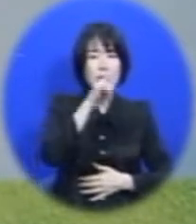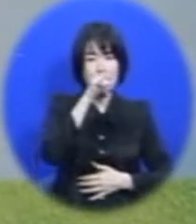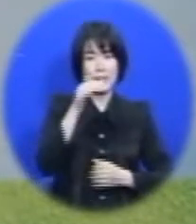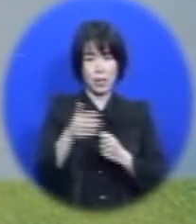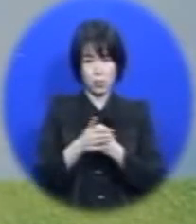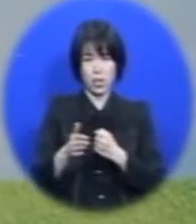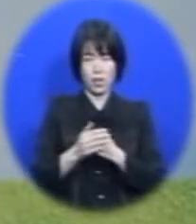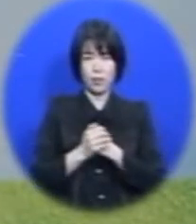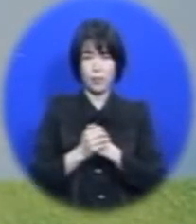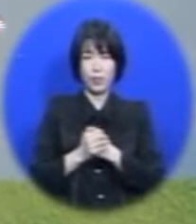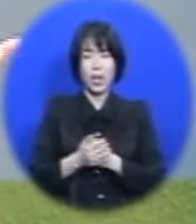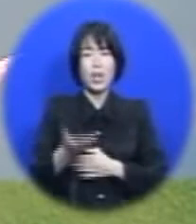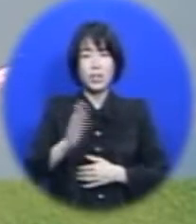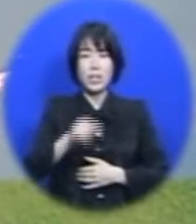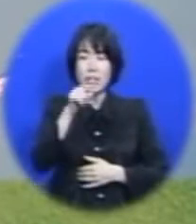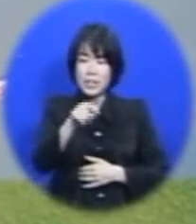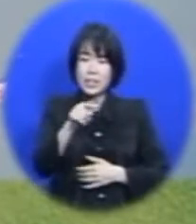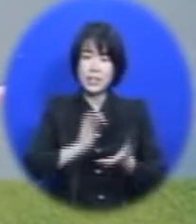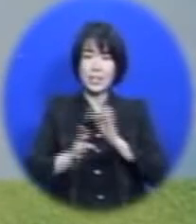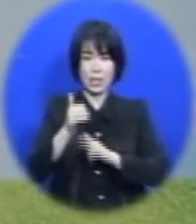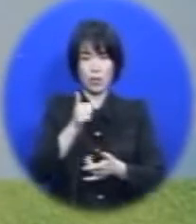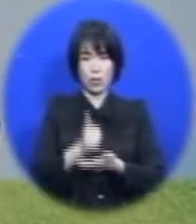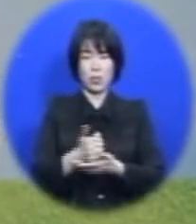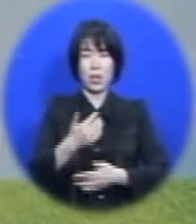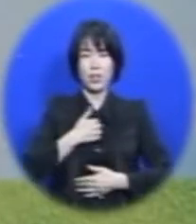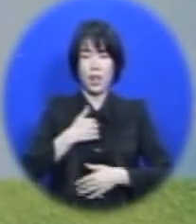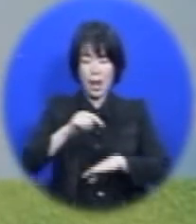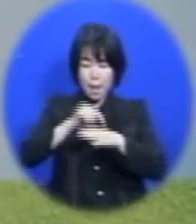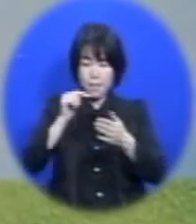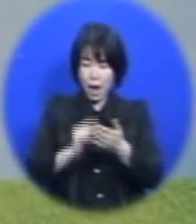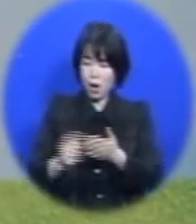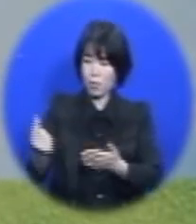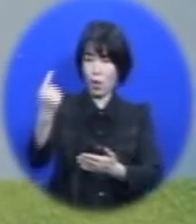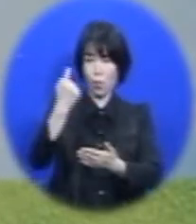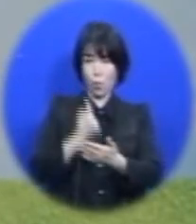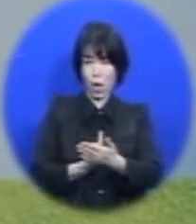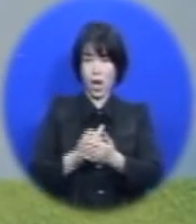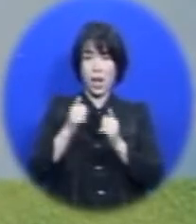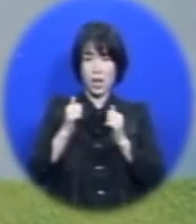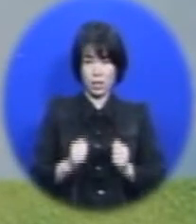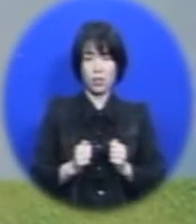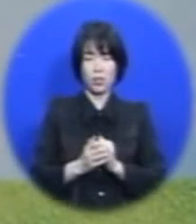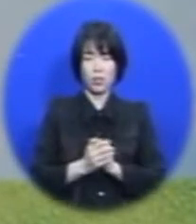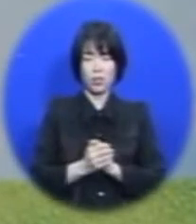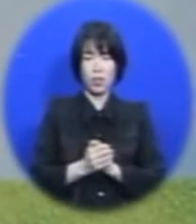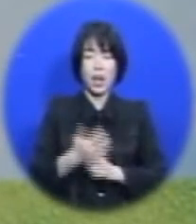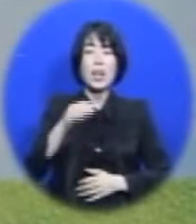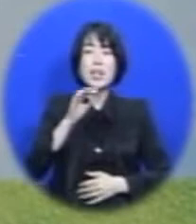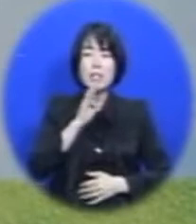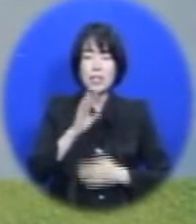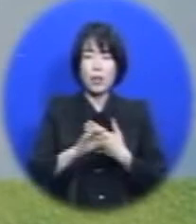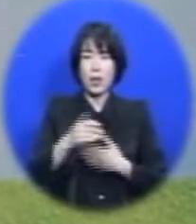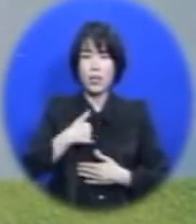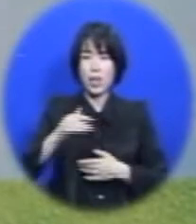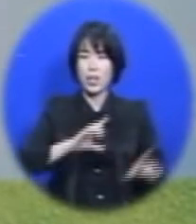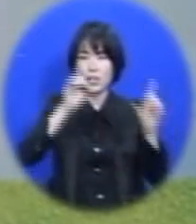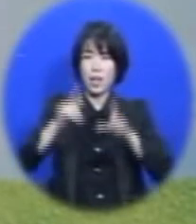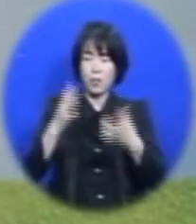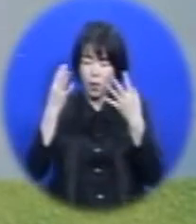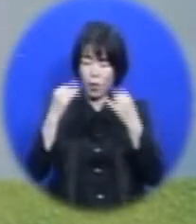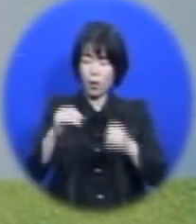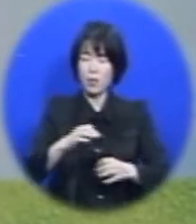그런데 지금 그 예수님은 지금 내 마음에 와 계시거든. 그러면 내 삶은 얼마나